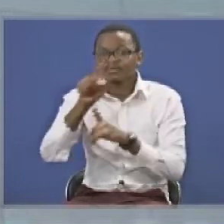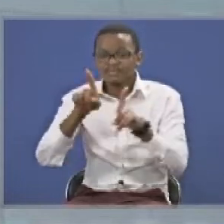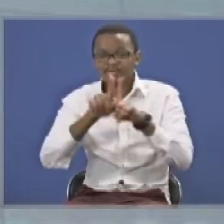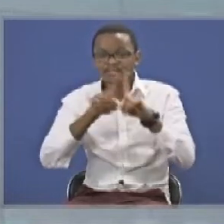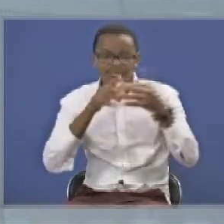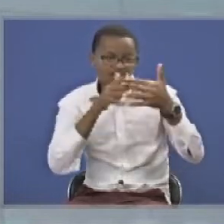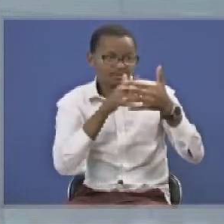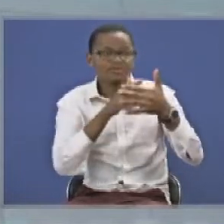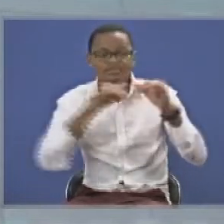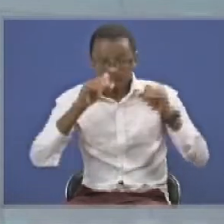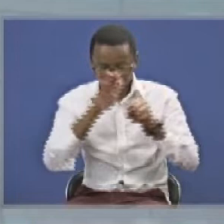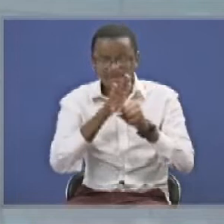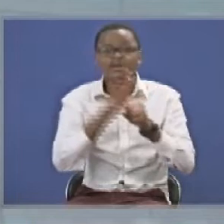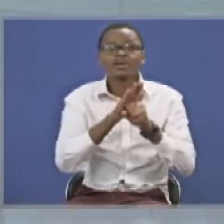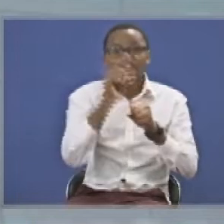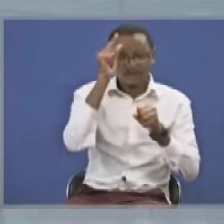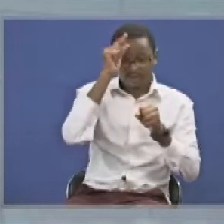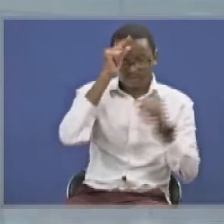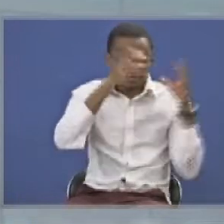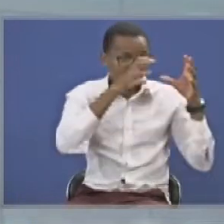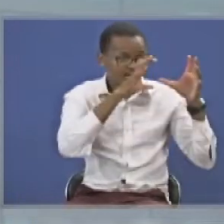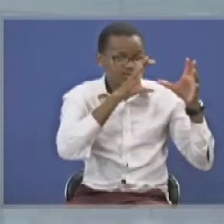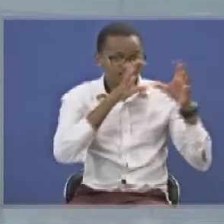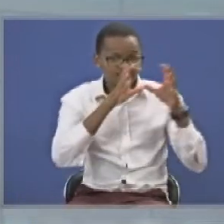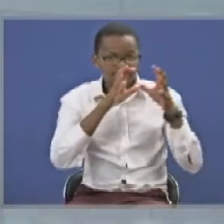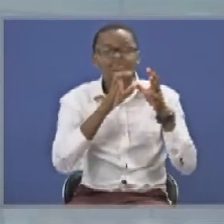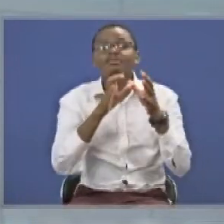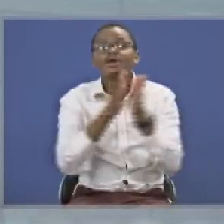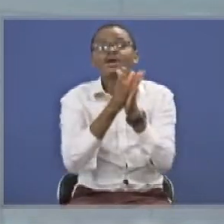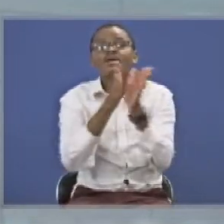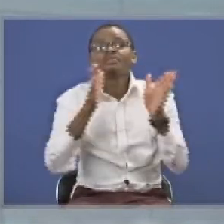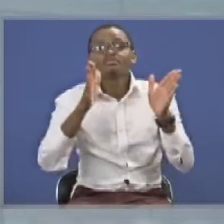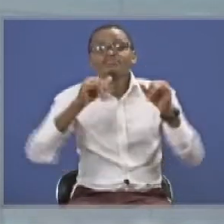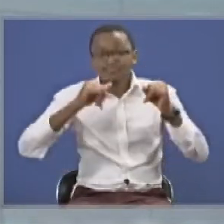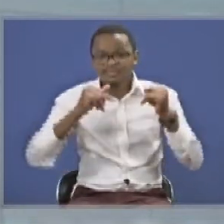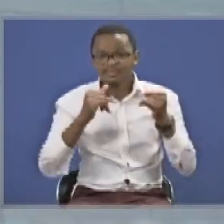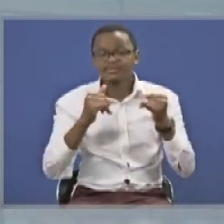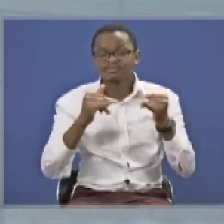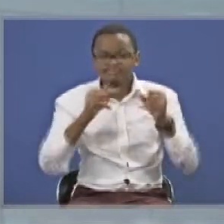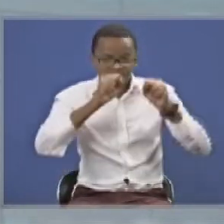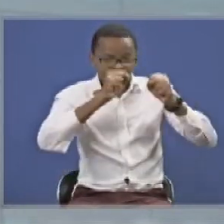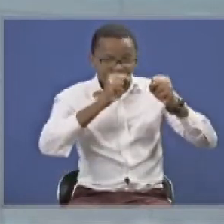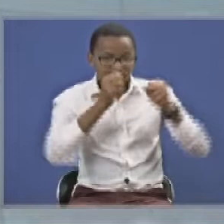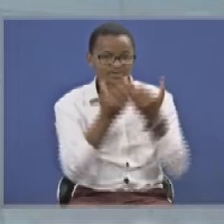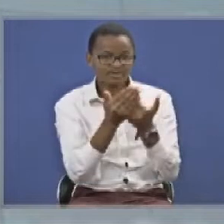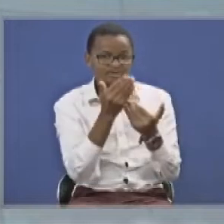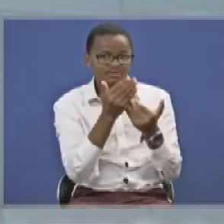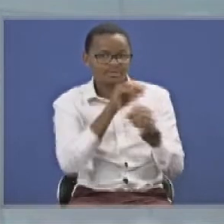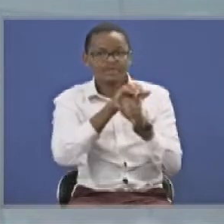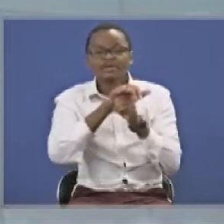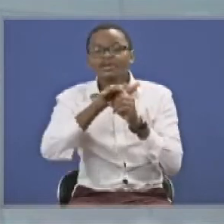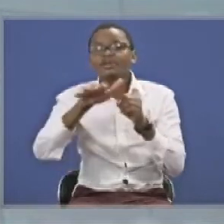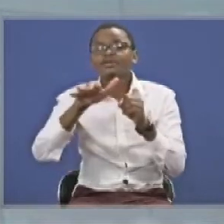na kuzuia maambukizi zaidi. Serikali ya kaunti ya Kilifi imezindua kituo cha afya cha kisasa chenye uwezo wa kuwashughulikia wagonjwa wa virusi